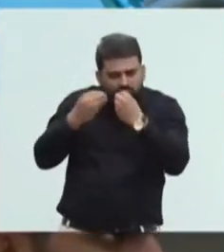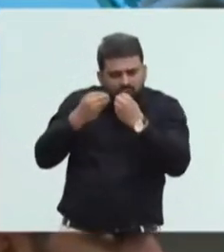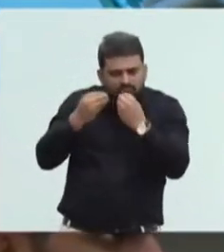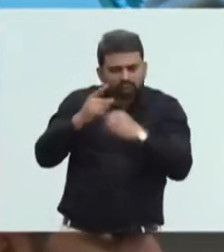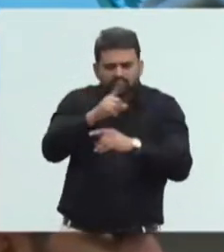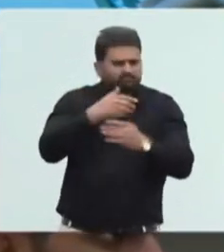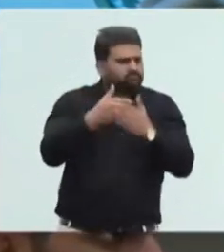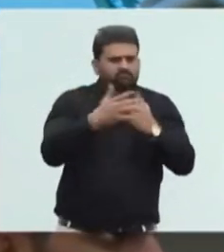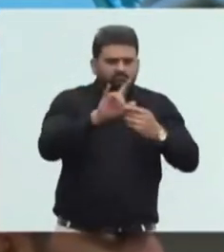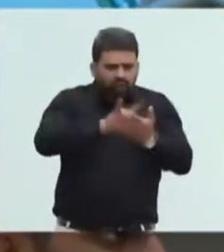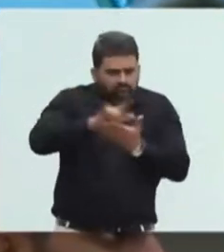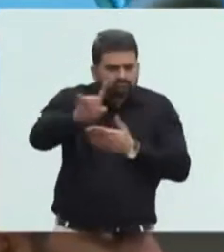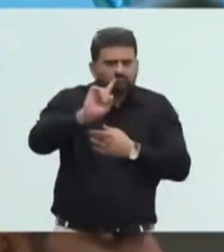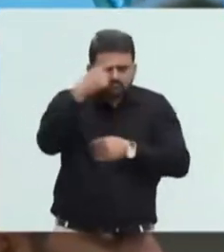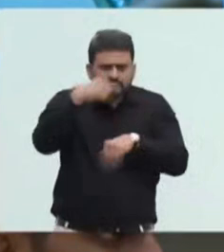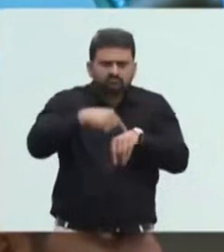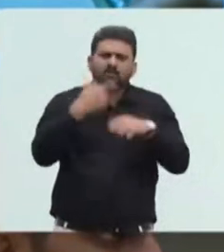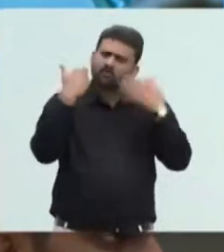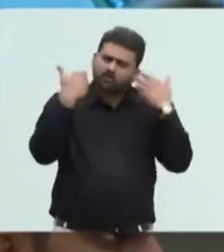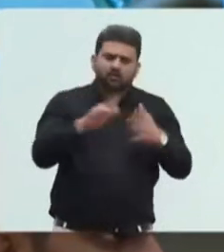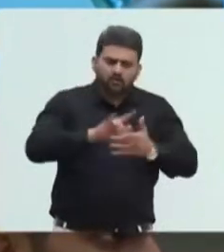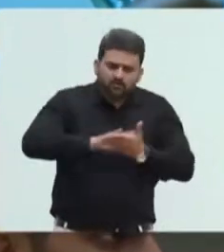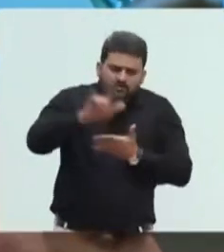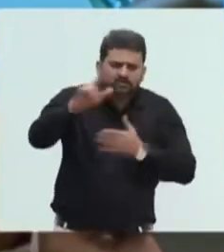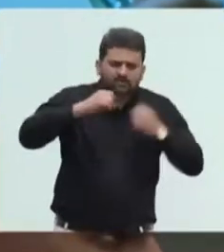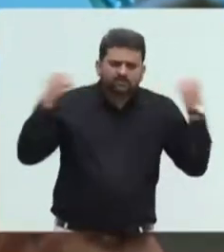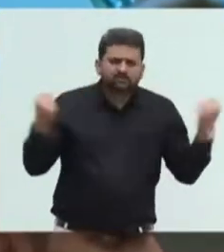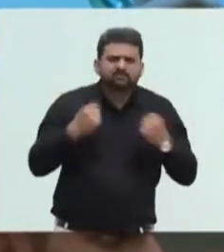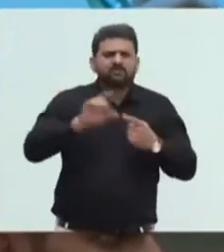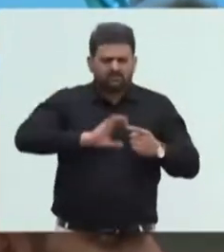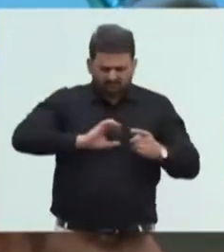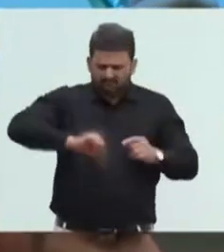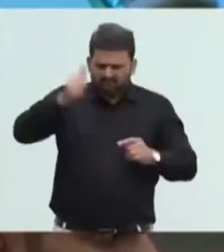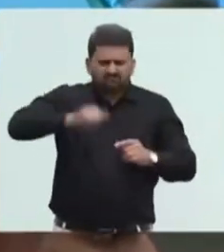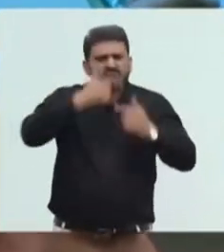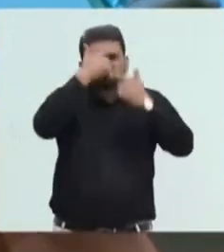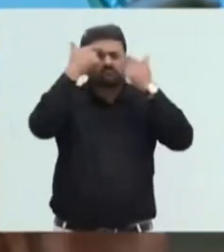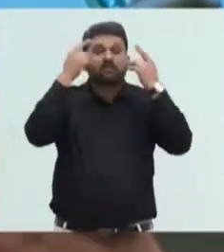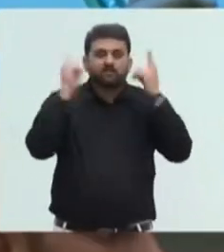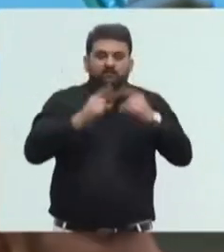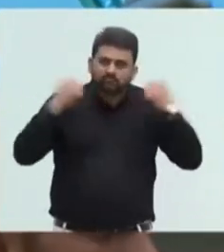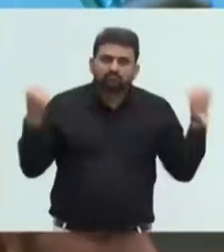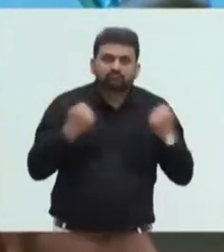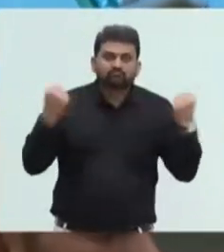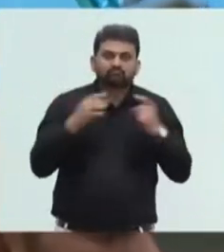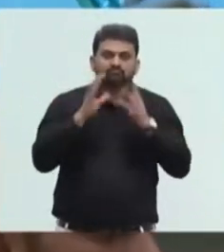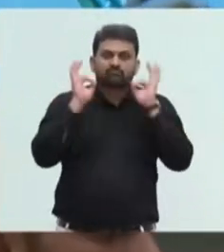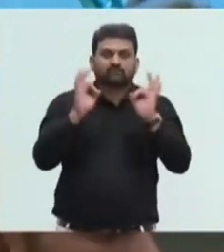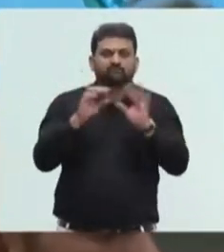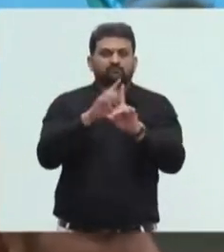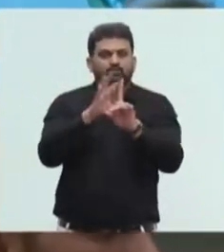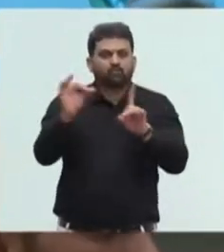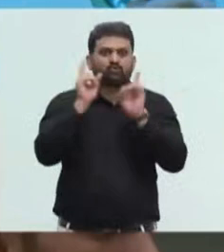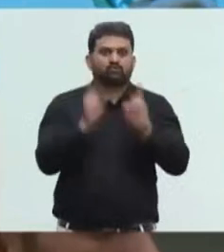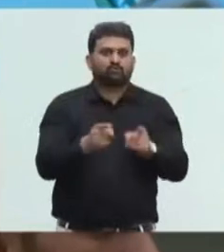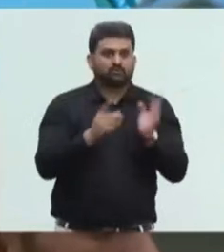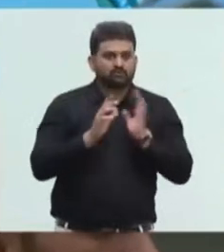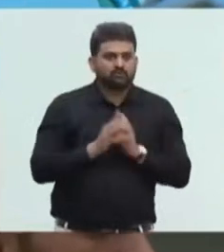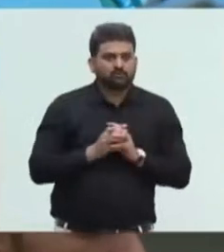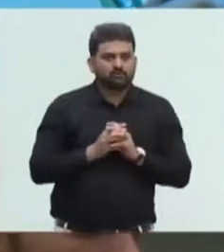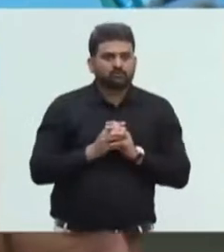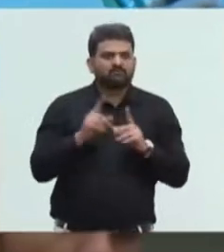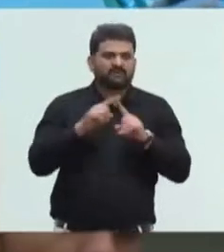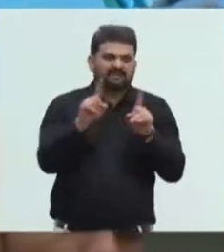आप पहली बार जाए हो तो जाओ खेलो, जो मिलेगा तो मिलेगा, लेकिन आप परफॉर्मेंस करते दिखाओ।